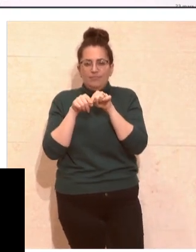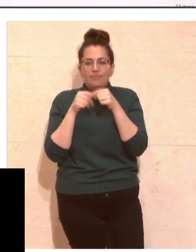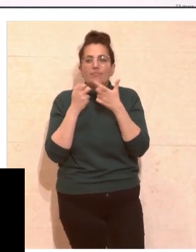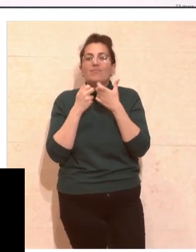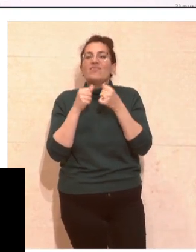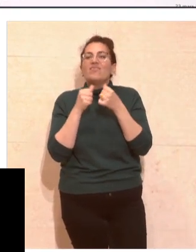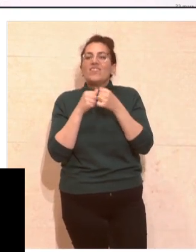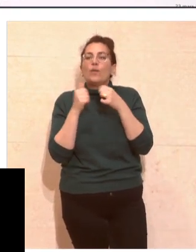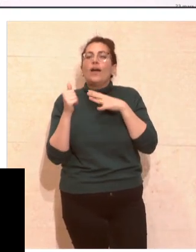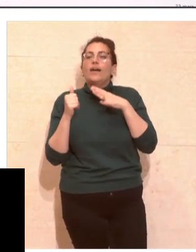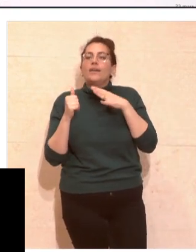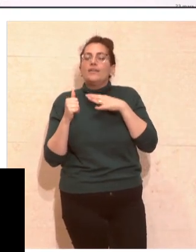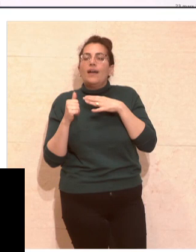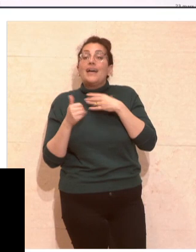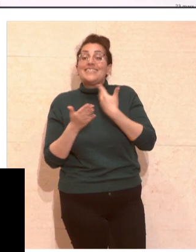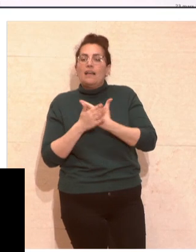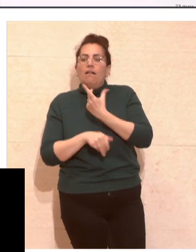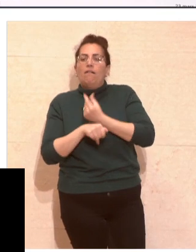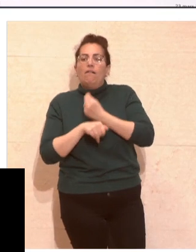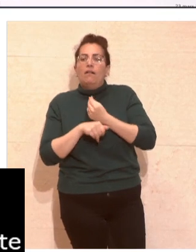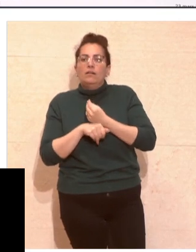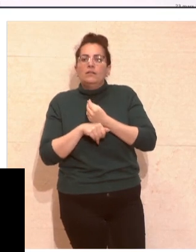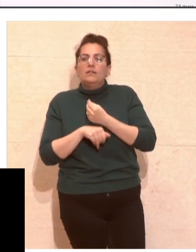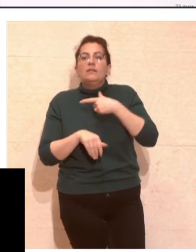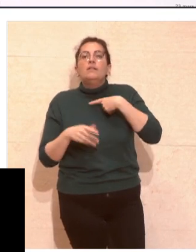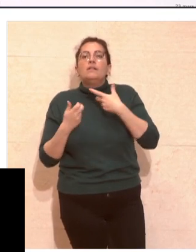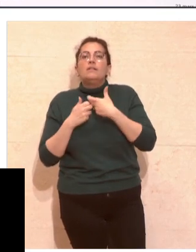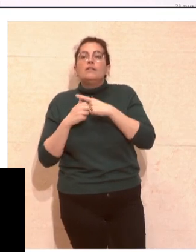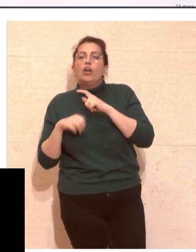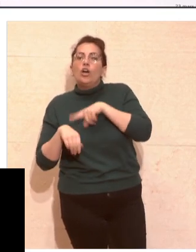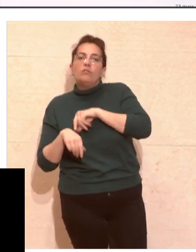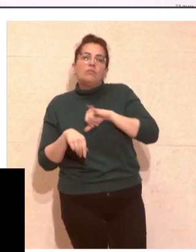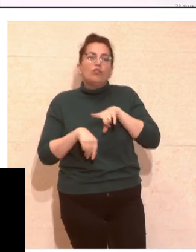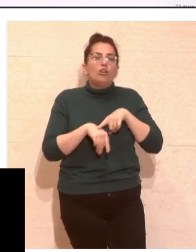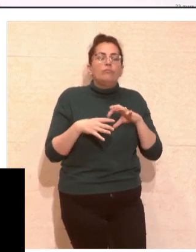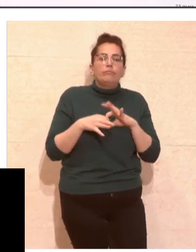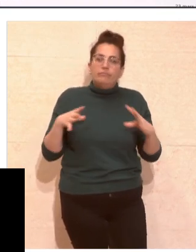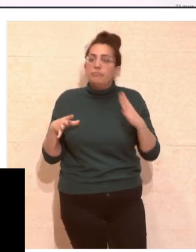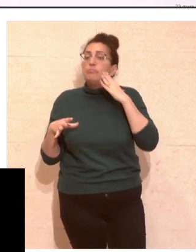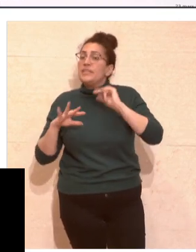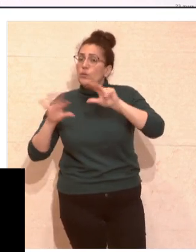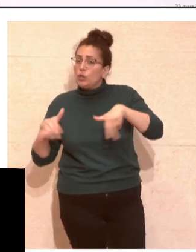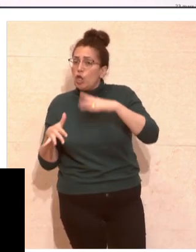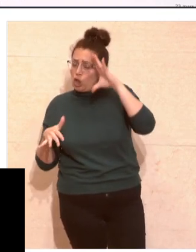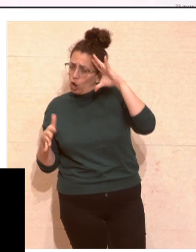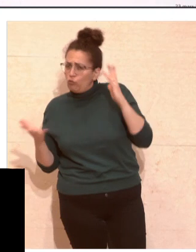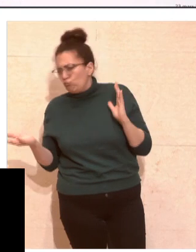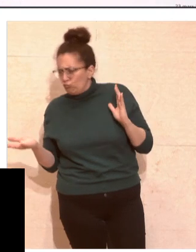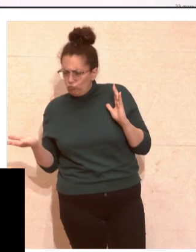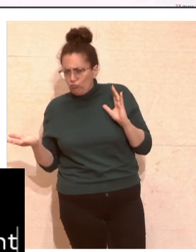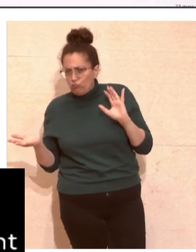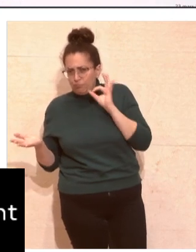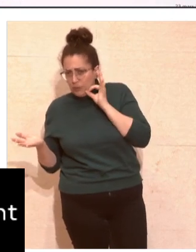ces fameux laps attentionnels sur le même genre de tâches, quand on dort 8 heures, ça va, il n'y en a pas tant que ça. Mais quand on dort 6 heures, vous voyez